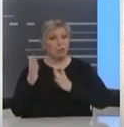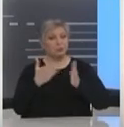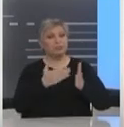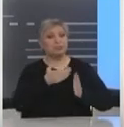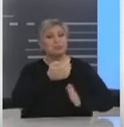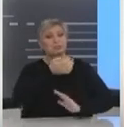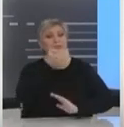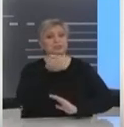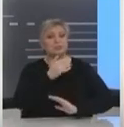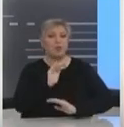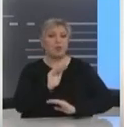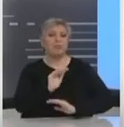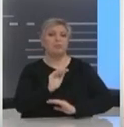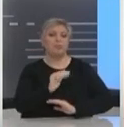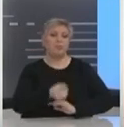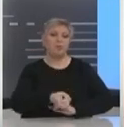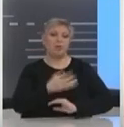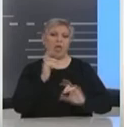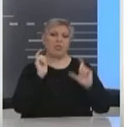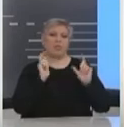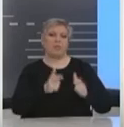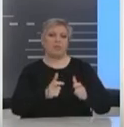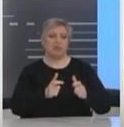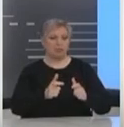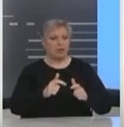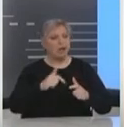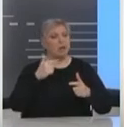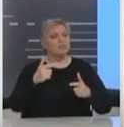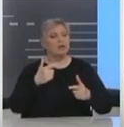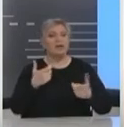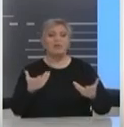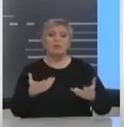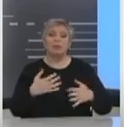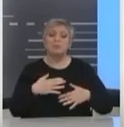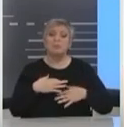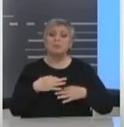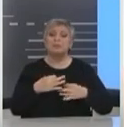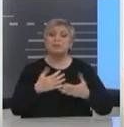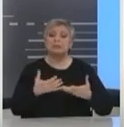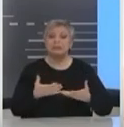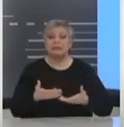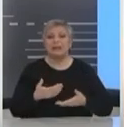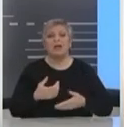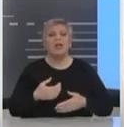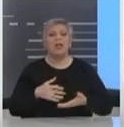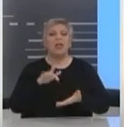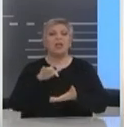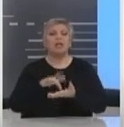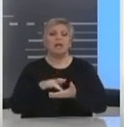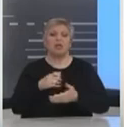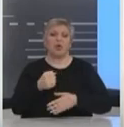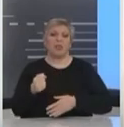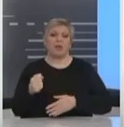στη Νέα Δημοκρατία, η οποία εκπροσωπεί υποτίθεται την κεντροδεξιά παράταξη και η οποία